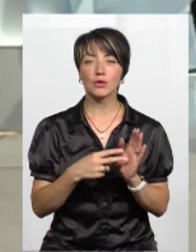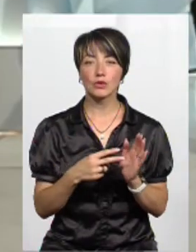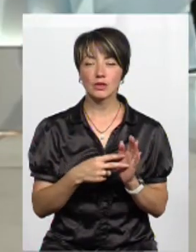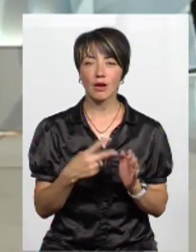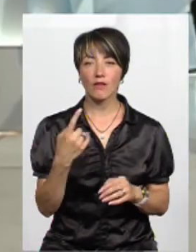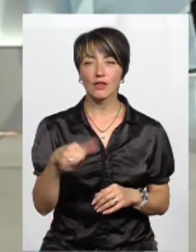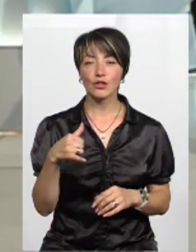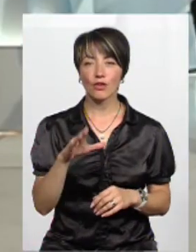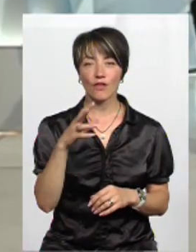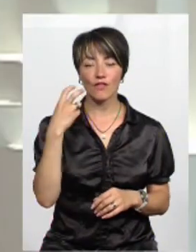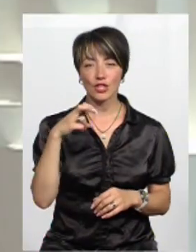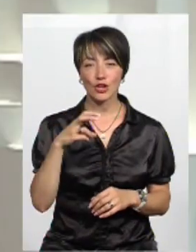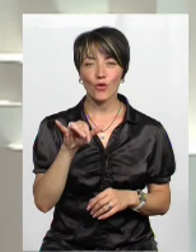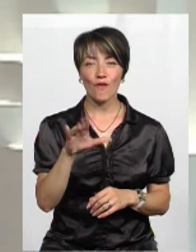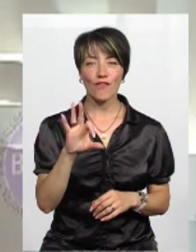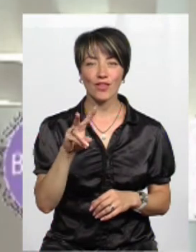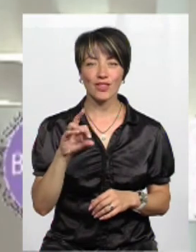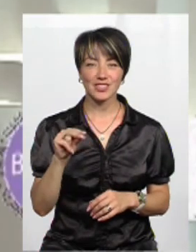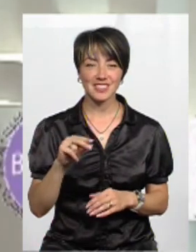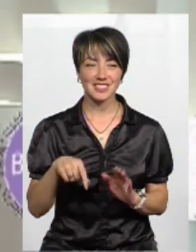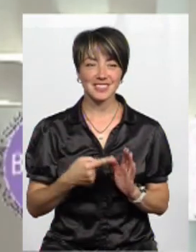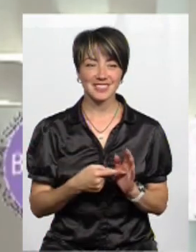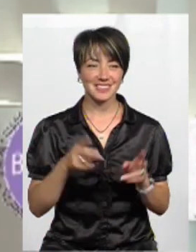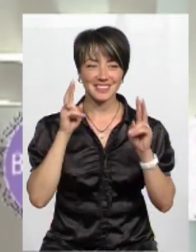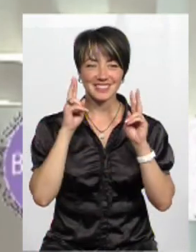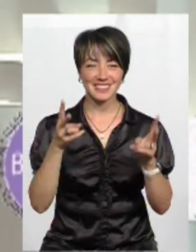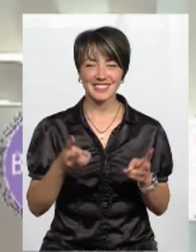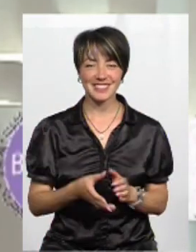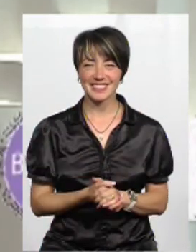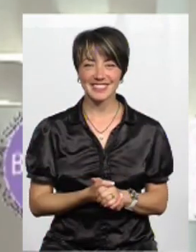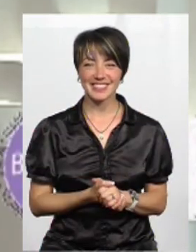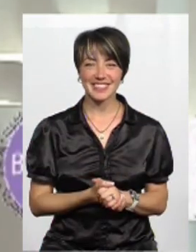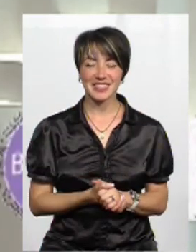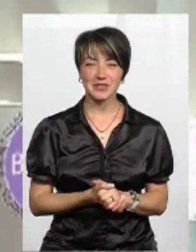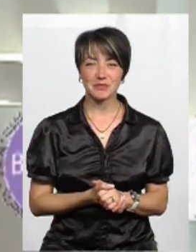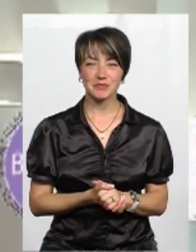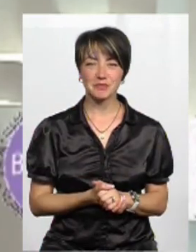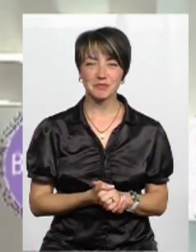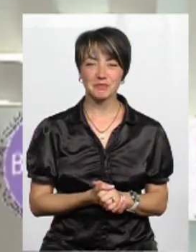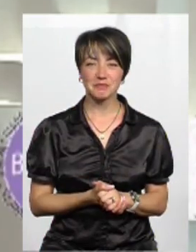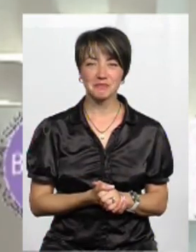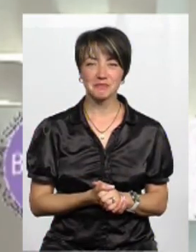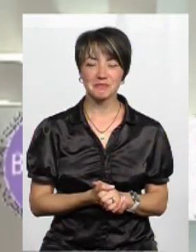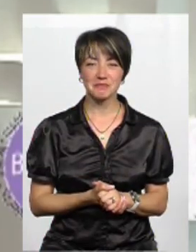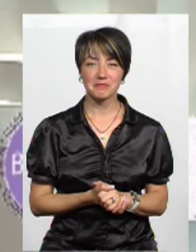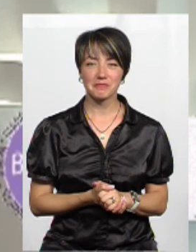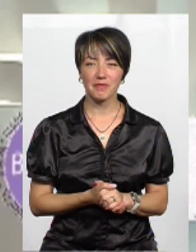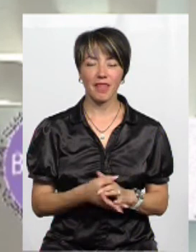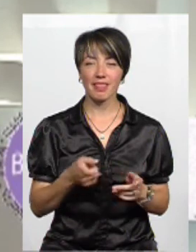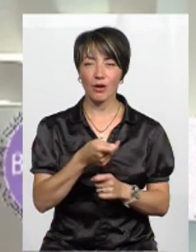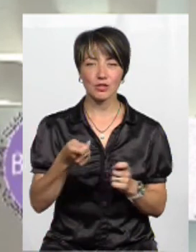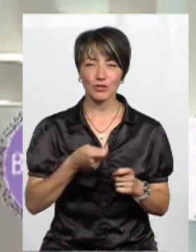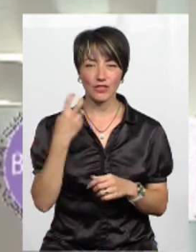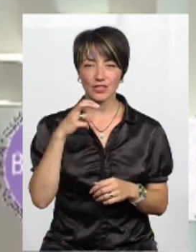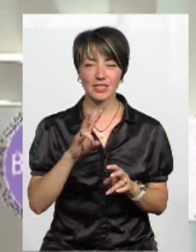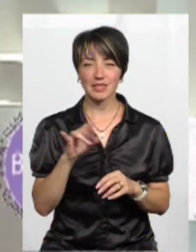відро вишень у Волочиську? Не скажу, не скажу, не скажу точно, не скажу, брехати не буду. Не знаю, ти не консервуєте